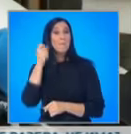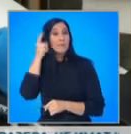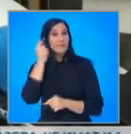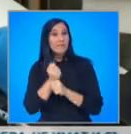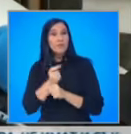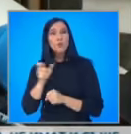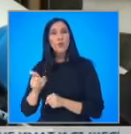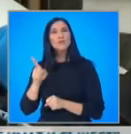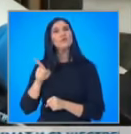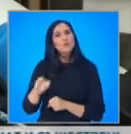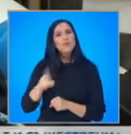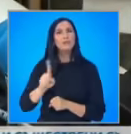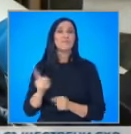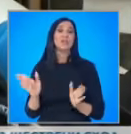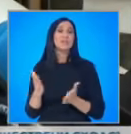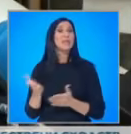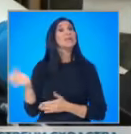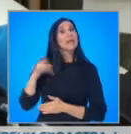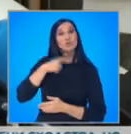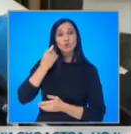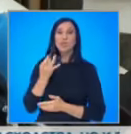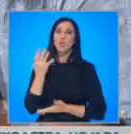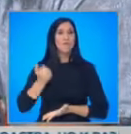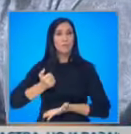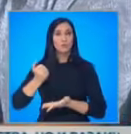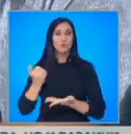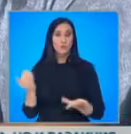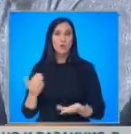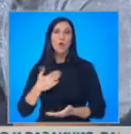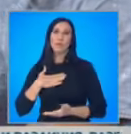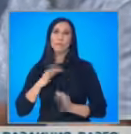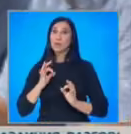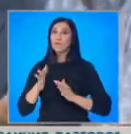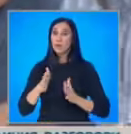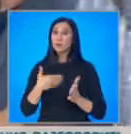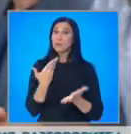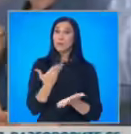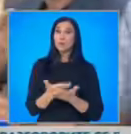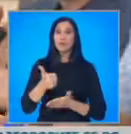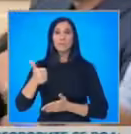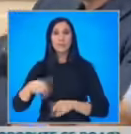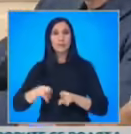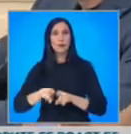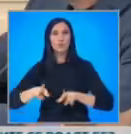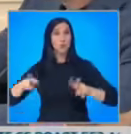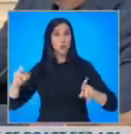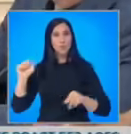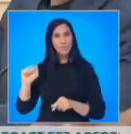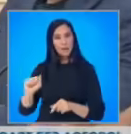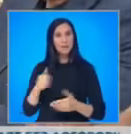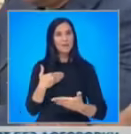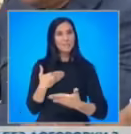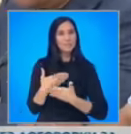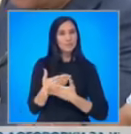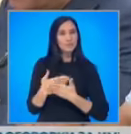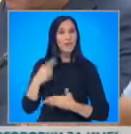това трябва да стане до година с новия бюджет. Така че... От Има такъв народ се предложили на БСП, както и на другите партии, да